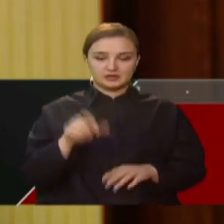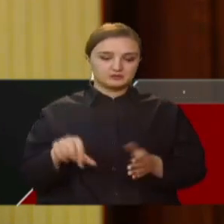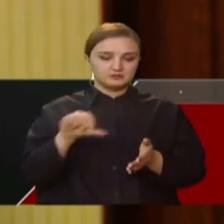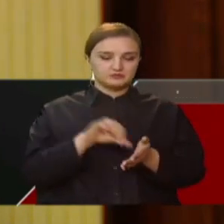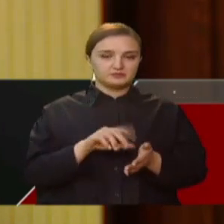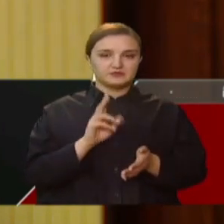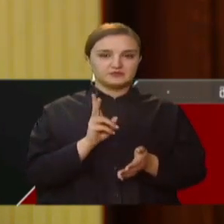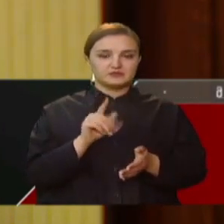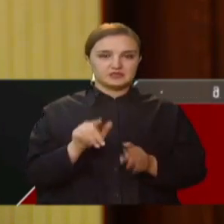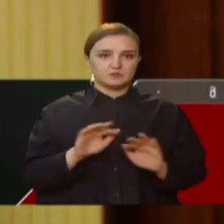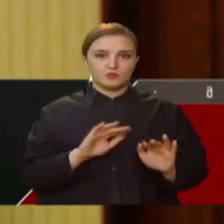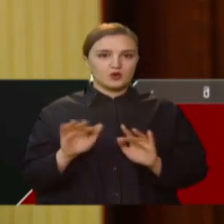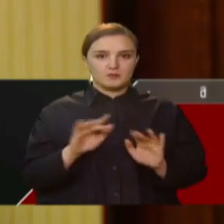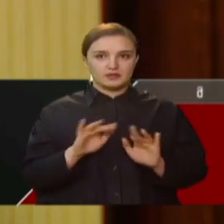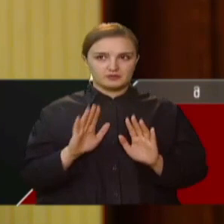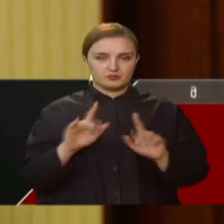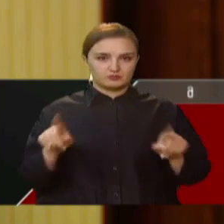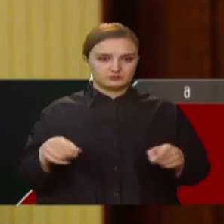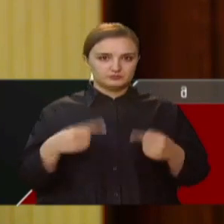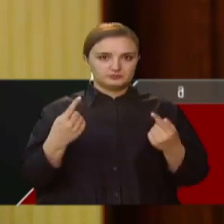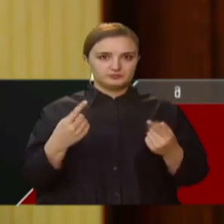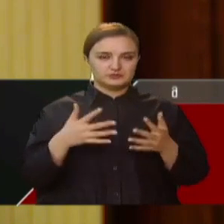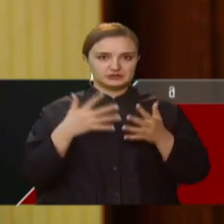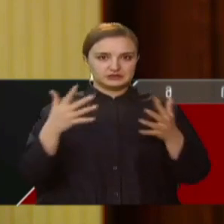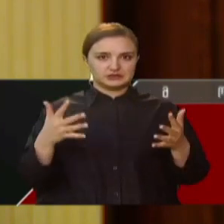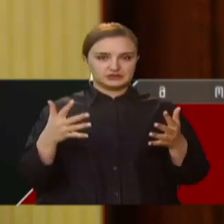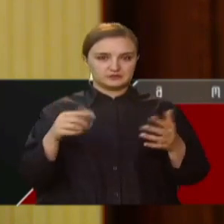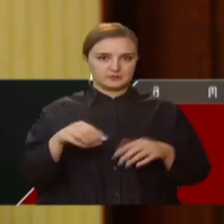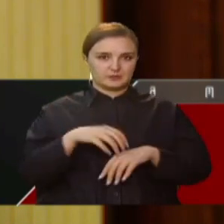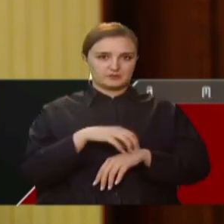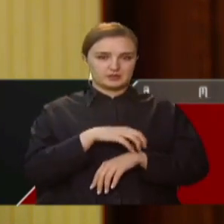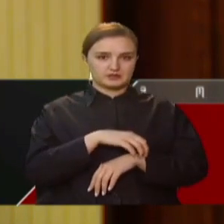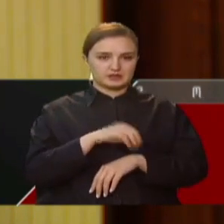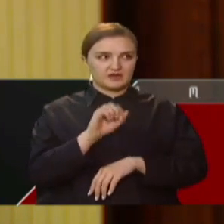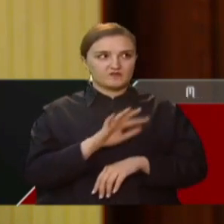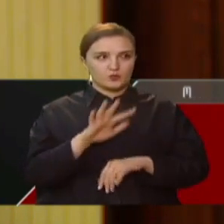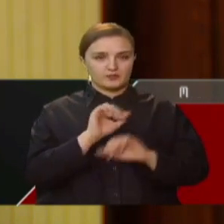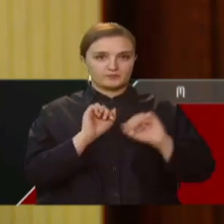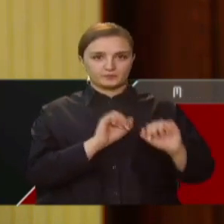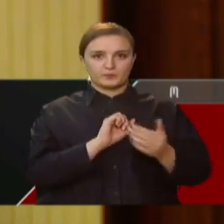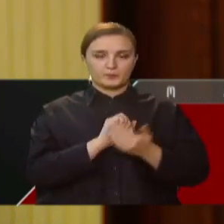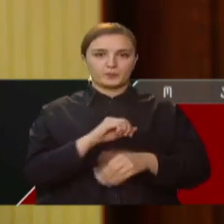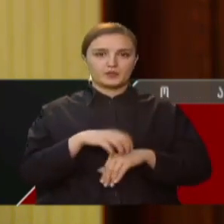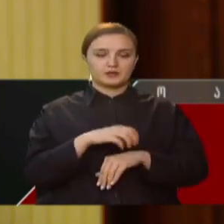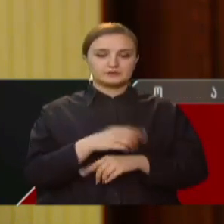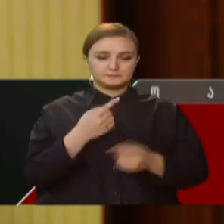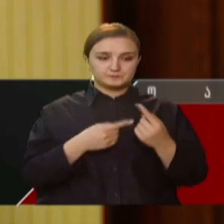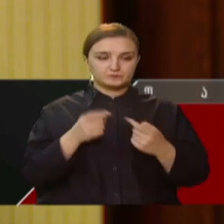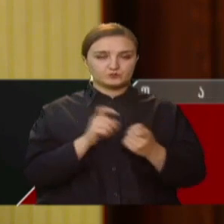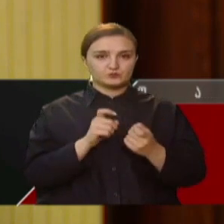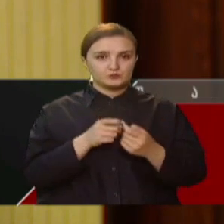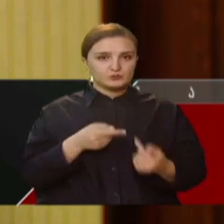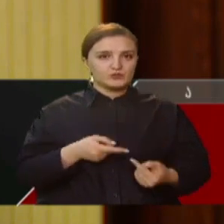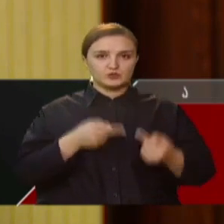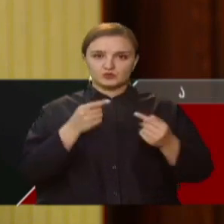vinț, mokmedebaši, moi huas, mshvil da saluri vectoris partiaz. Romelic isev Chupski ar